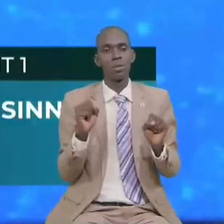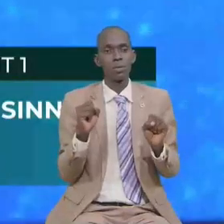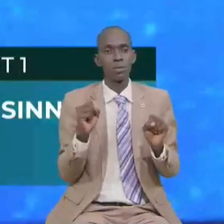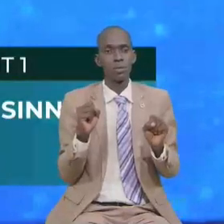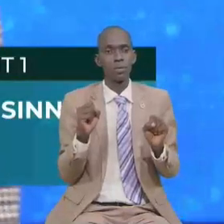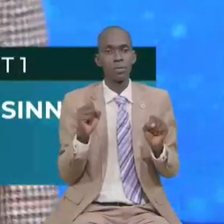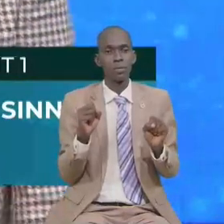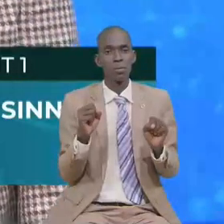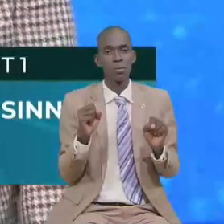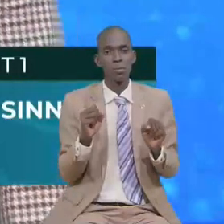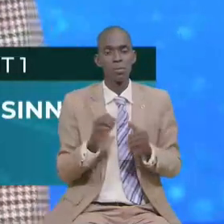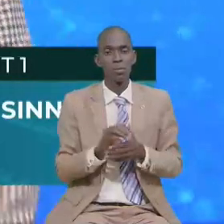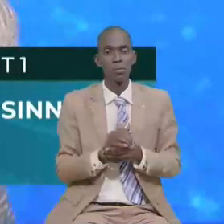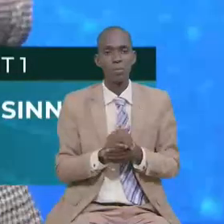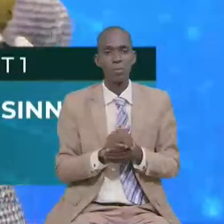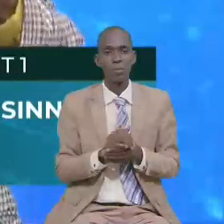salut.